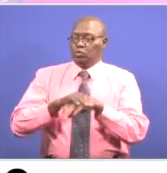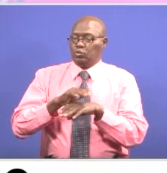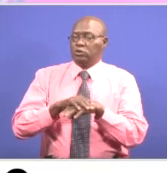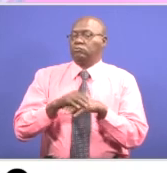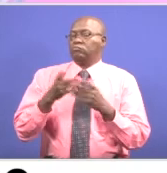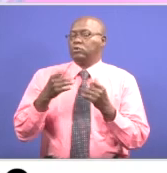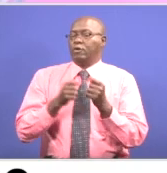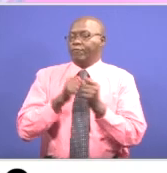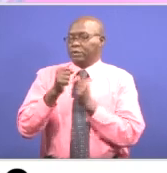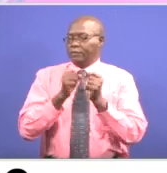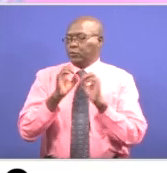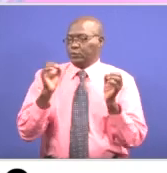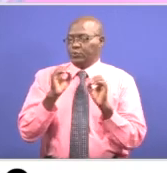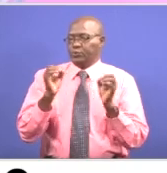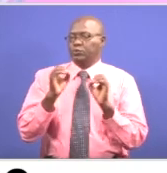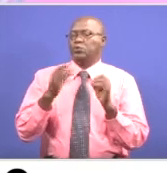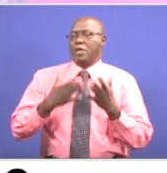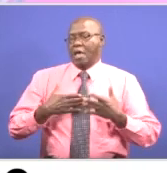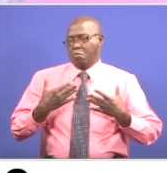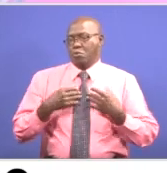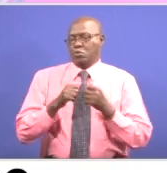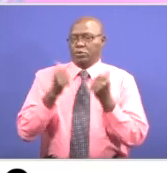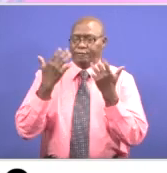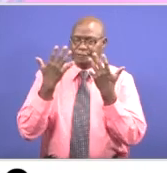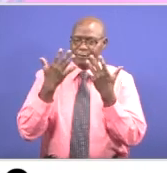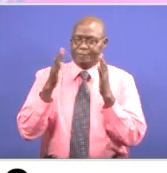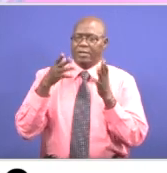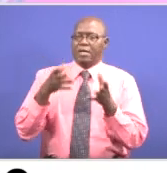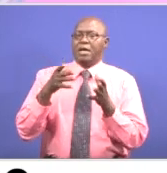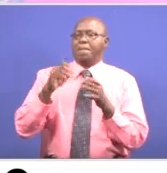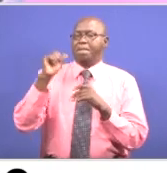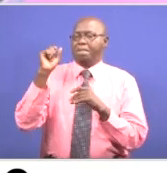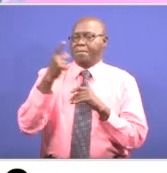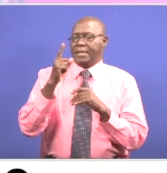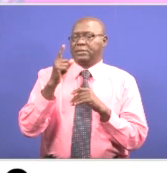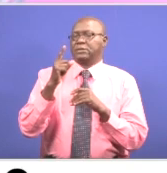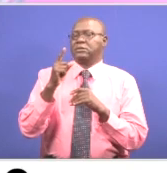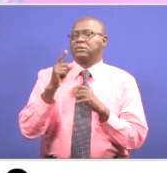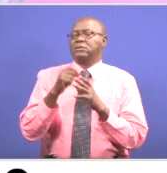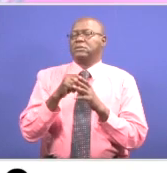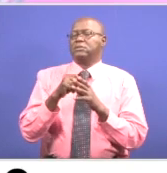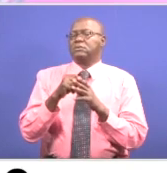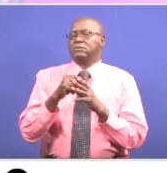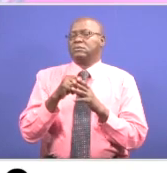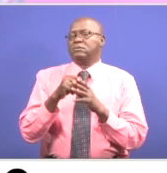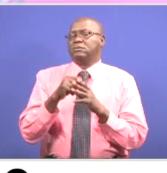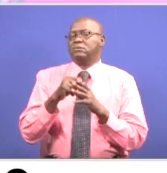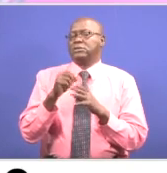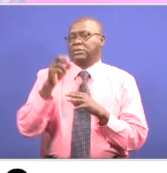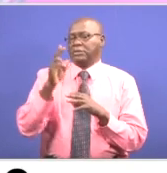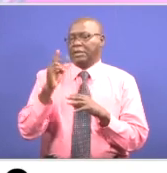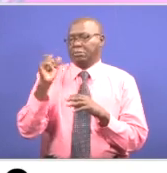hakuna vita ilitokea, na tukafurahia. Na sasa tuko na rais wa pili kama Chebukati ndio anaongoza akiwa